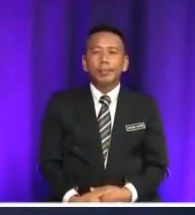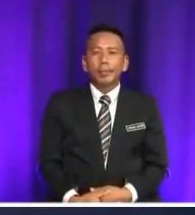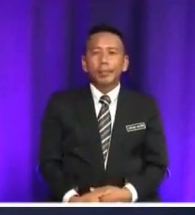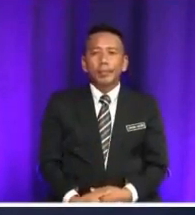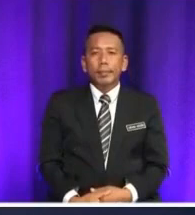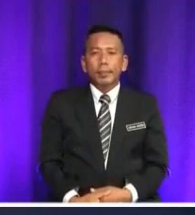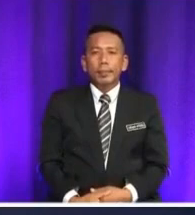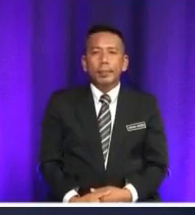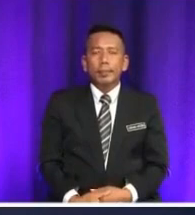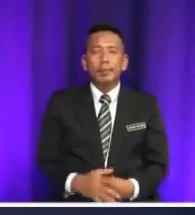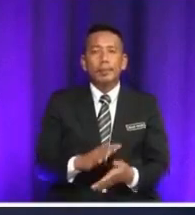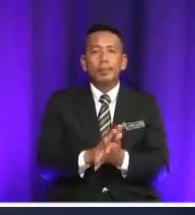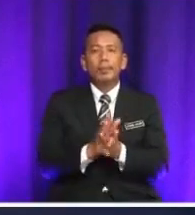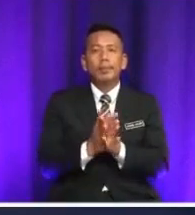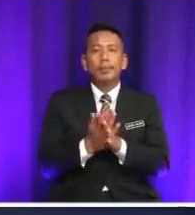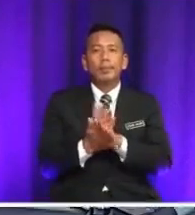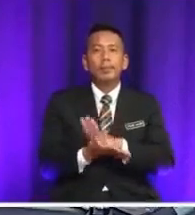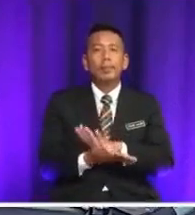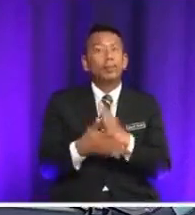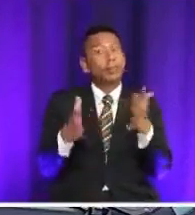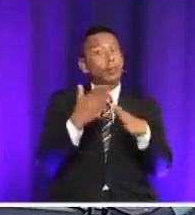Oke jadi sudah